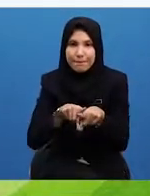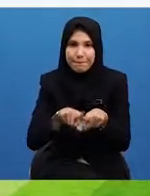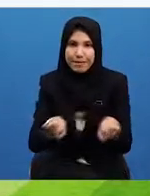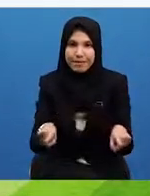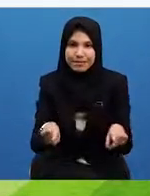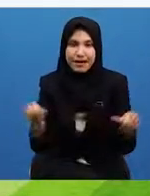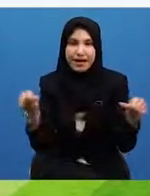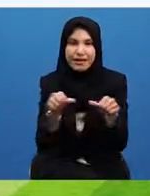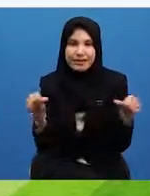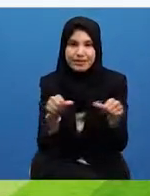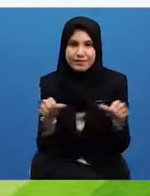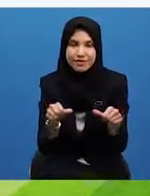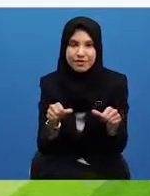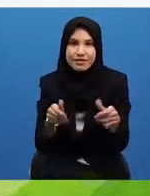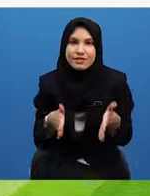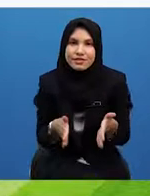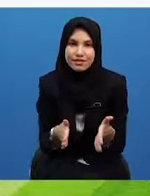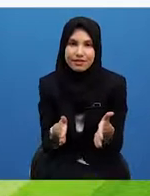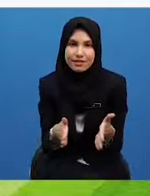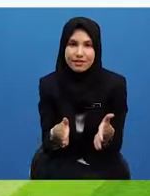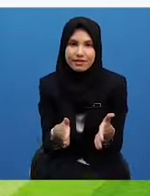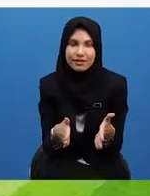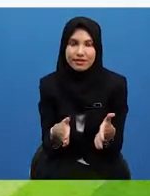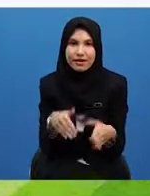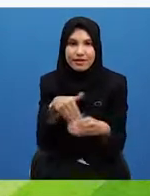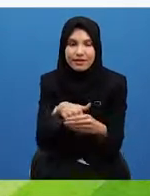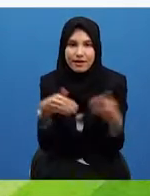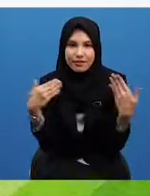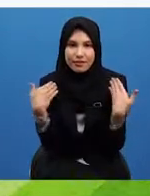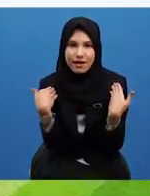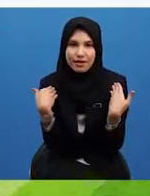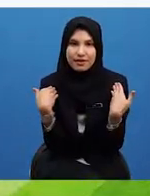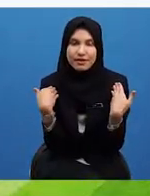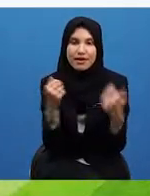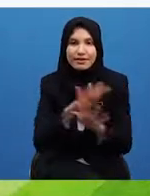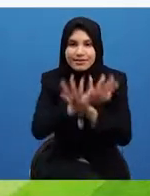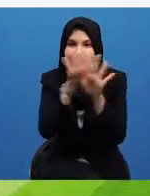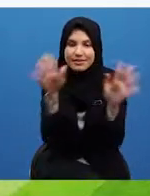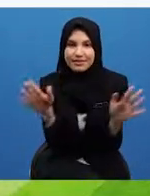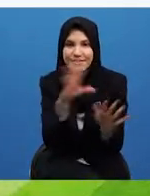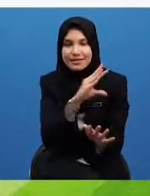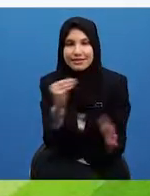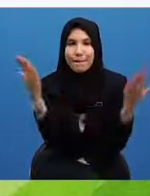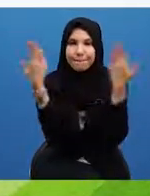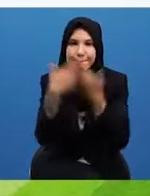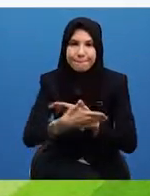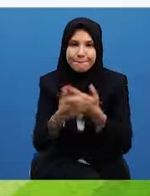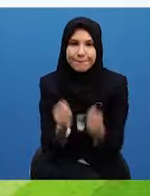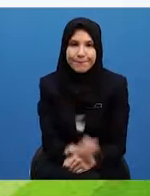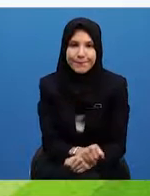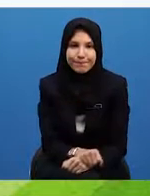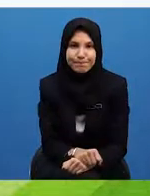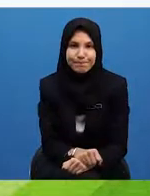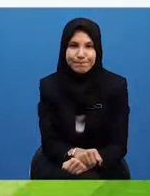bezel Activity yang dijalankan dalam keadaan terang dan